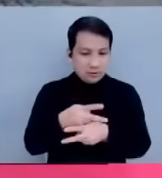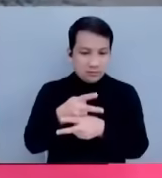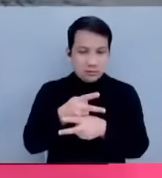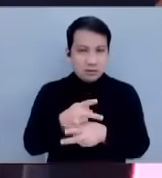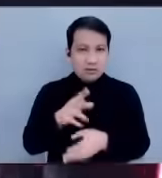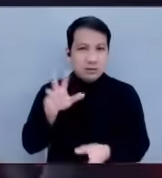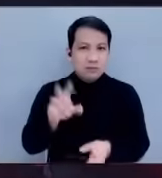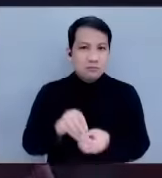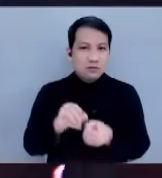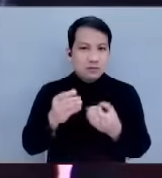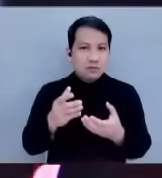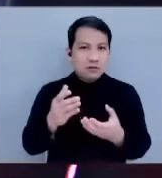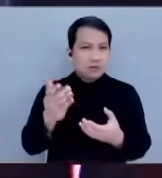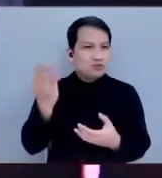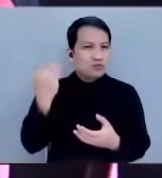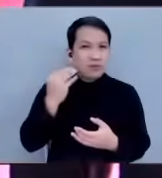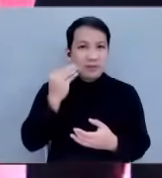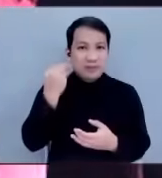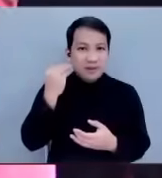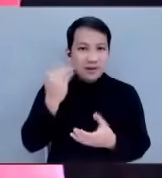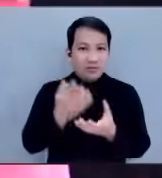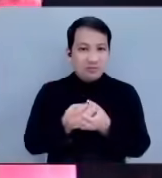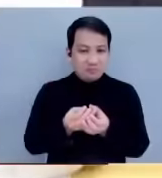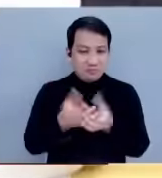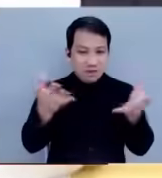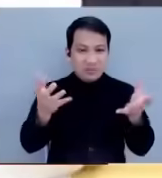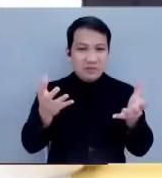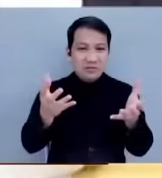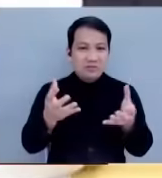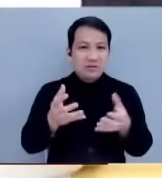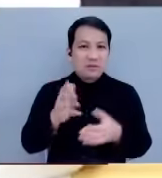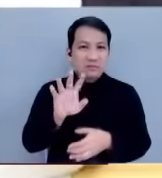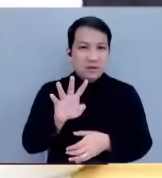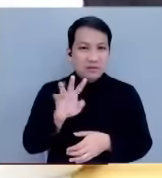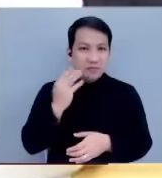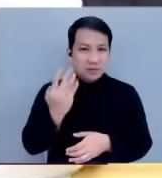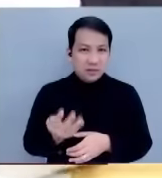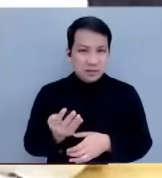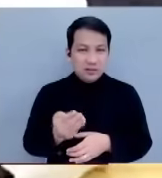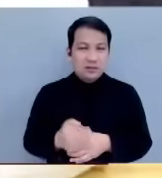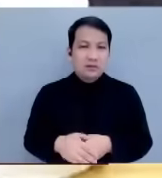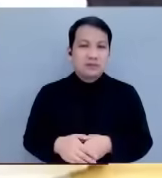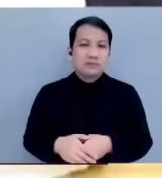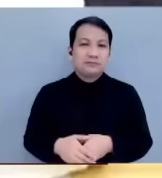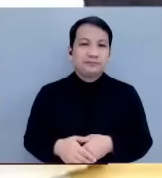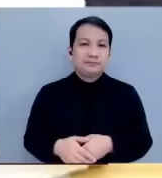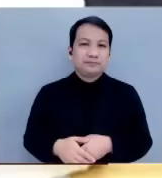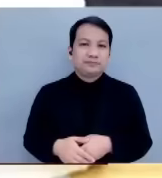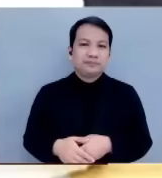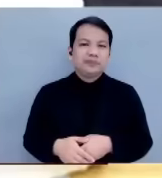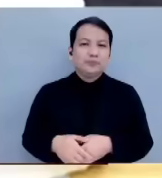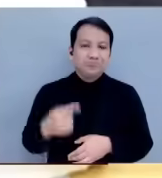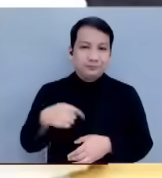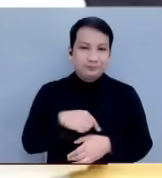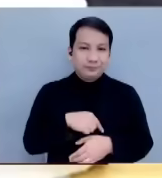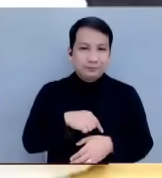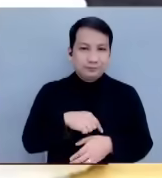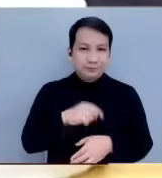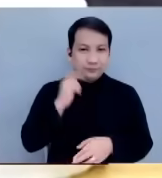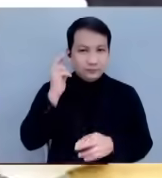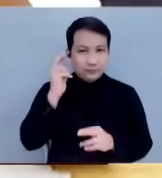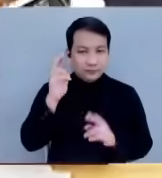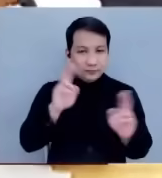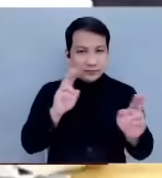Marawi bombing kung saan apat ang namatay. It is always a concern, no? Kaya nga nagre-ready tayo for any eventuality,